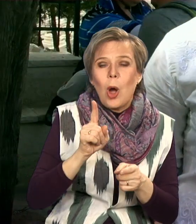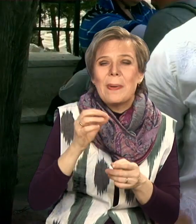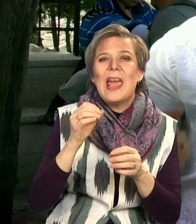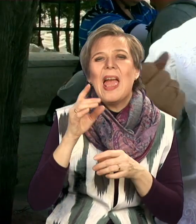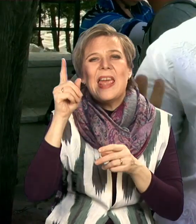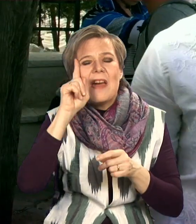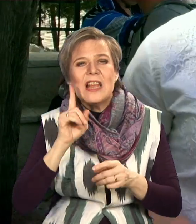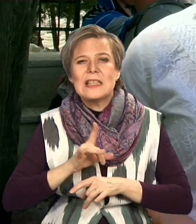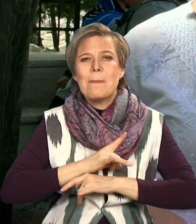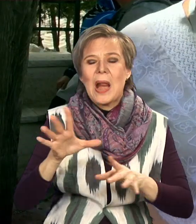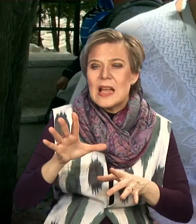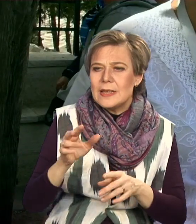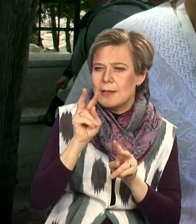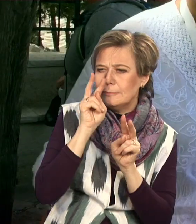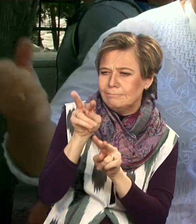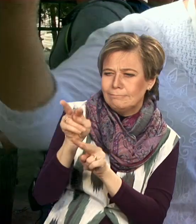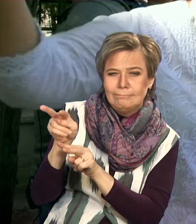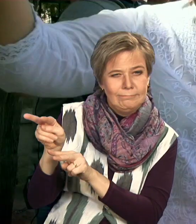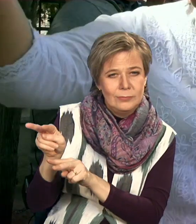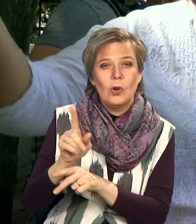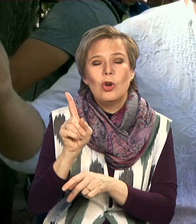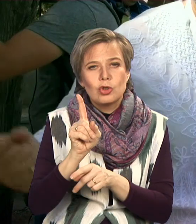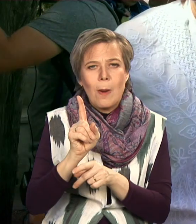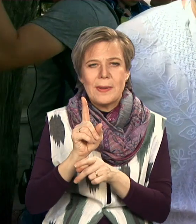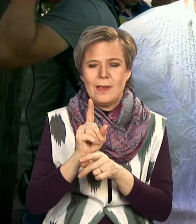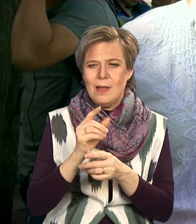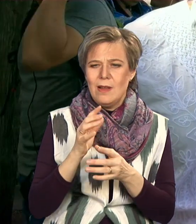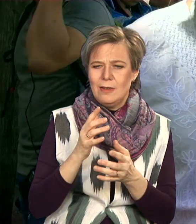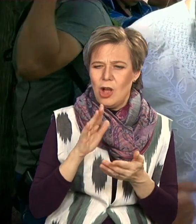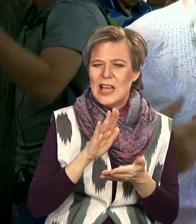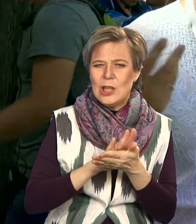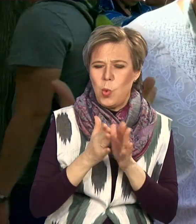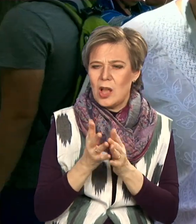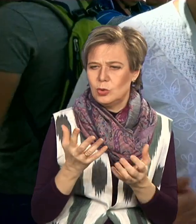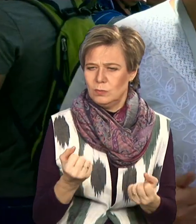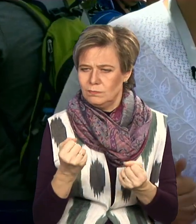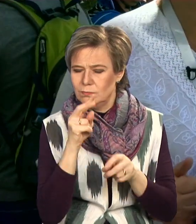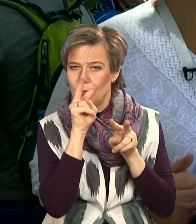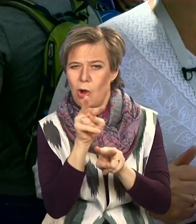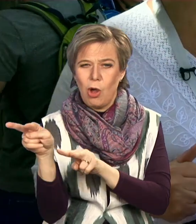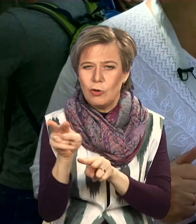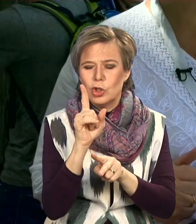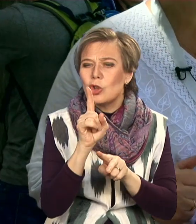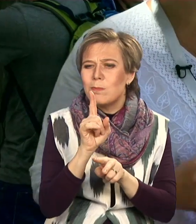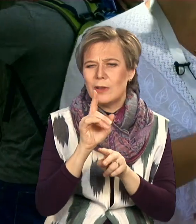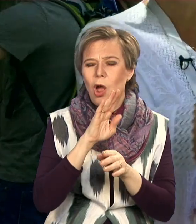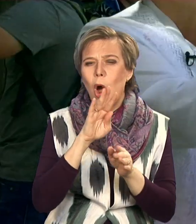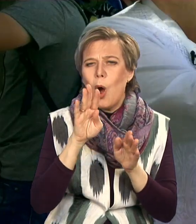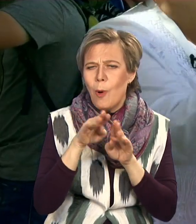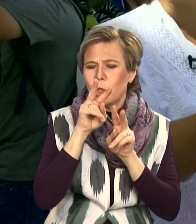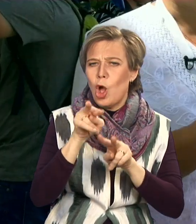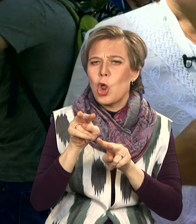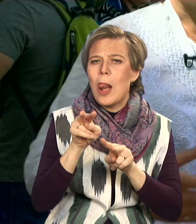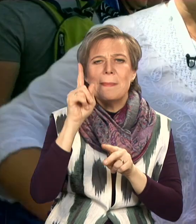праздники укрепить римское присутствие, чтобы железной рукой взять ситуацию в свои руки, если что-то будет выходить из-под контроля, они идут